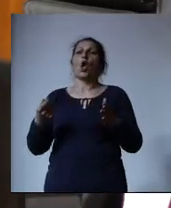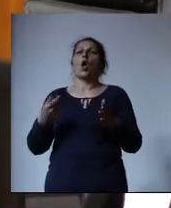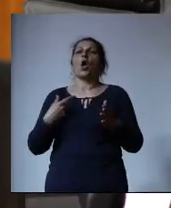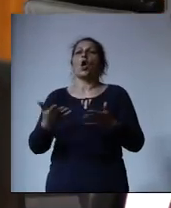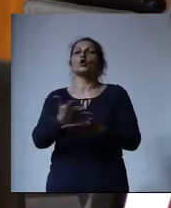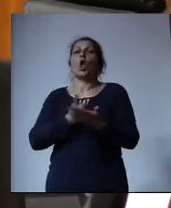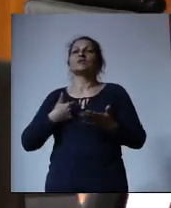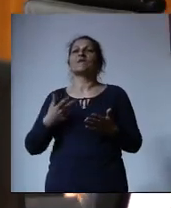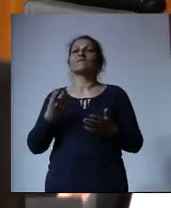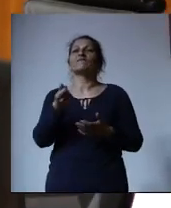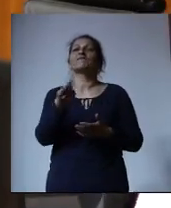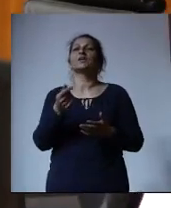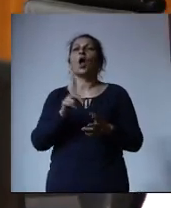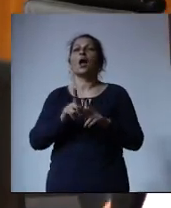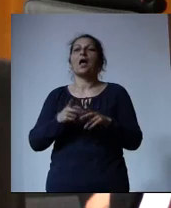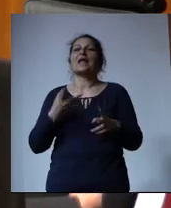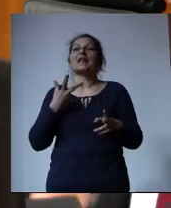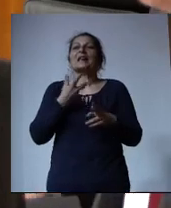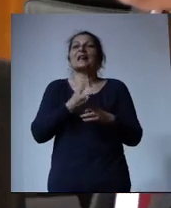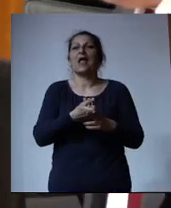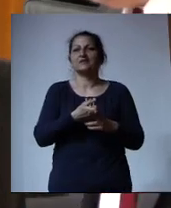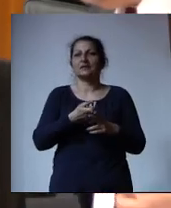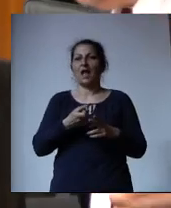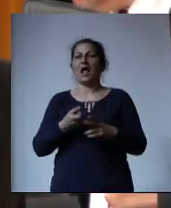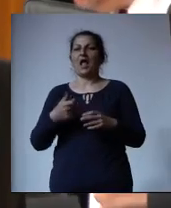rokovanie ukončíme štandardne